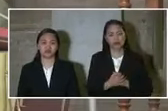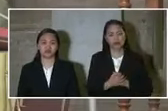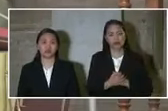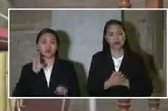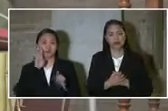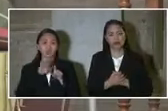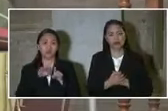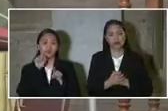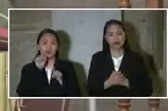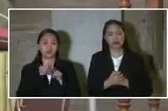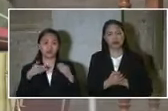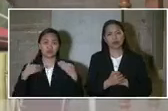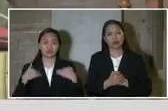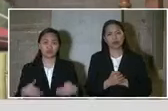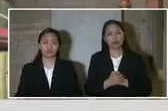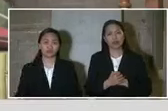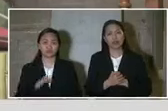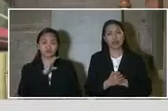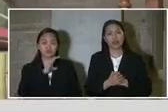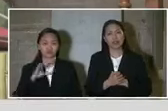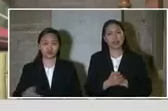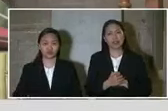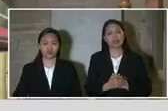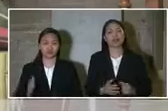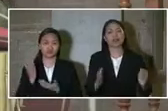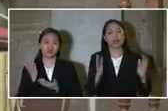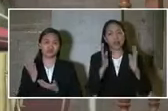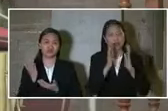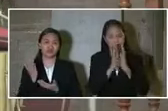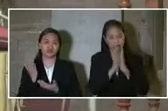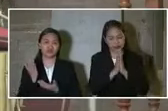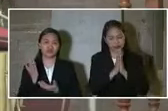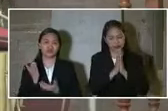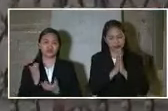Brothers and sisters, the body of Christ. Amen.